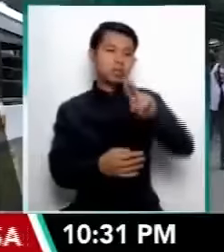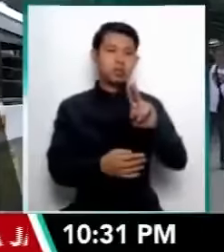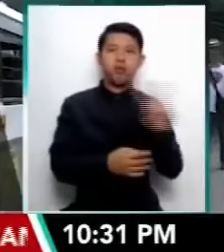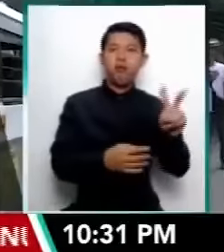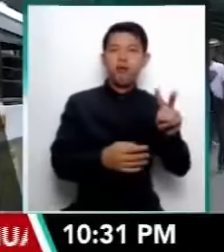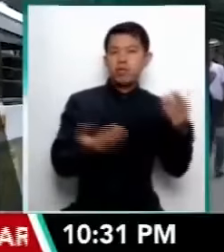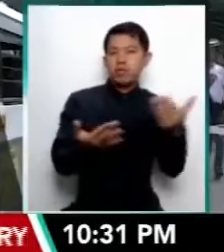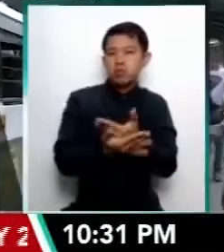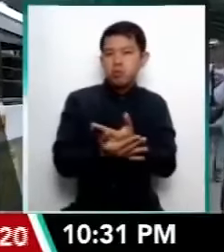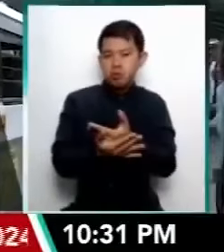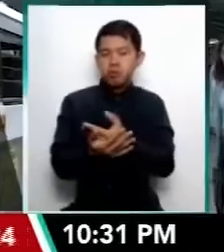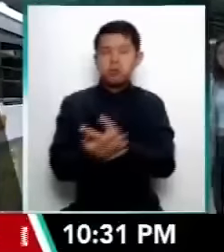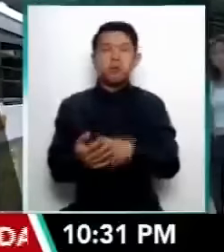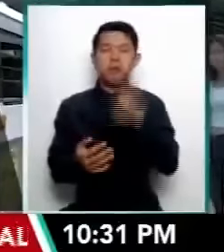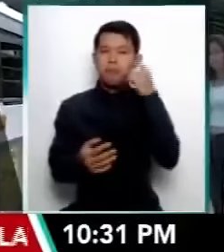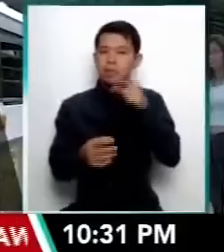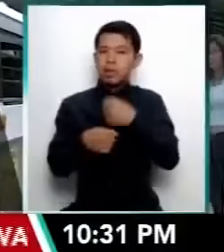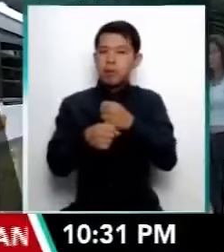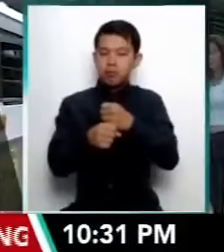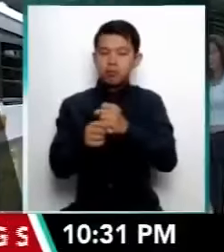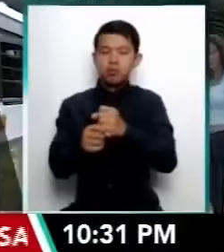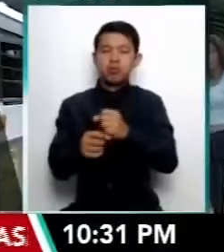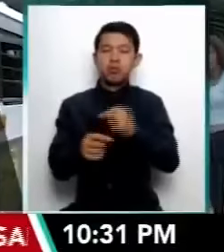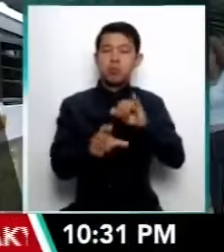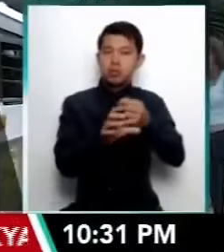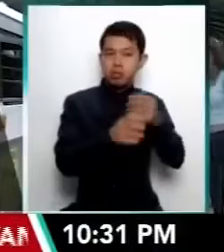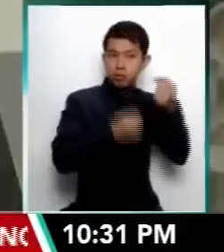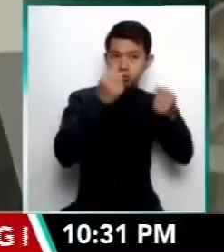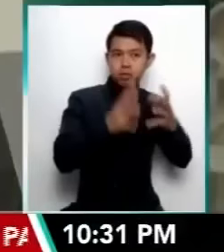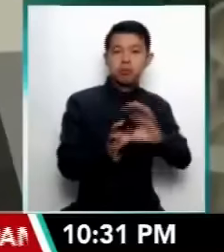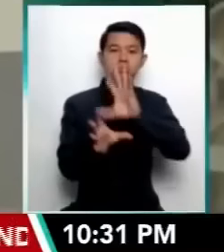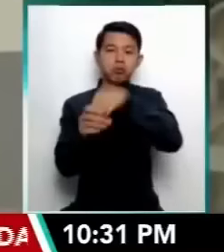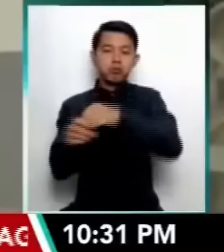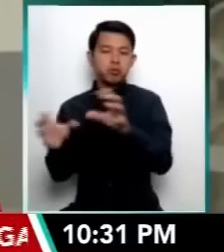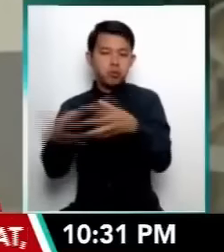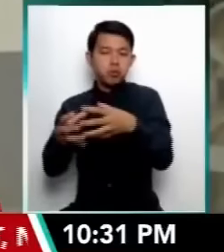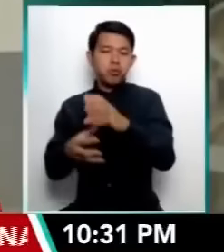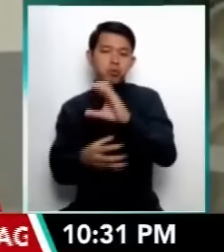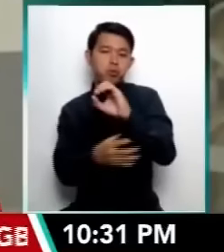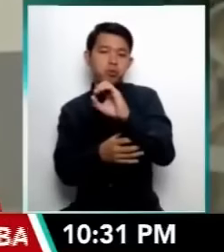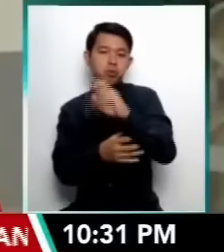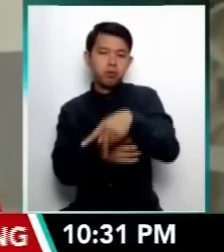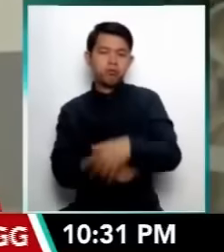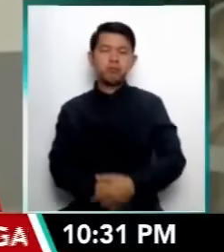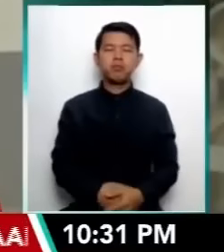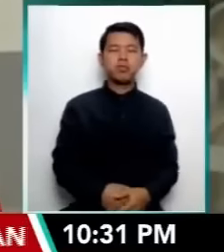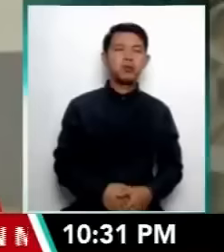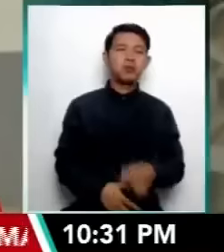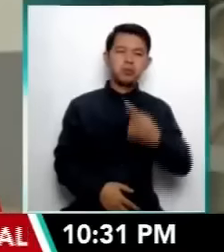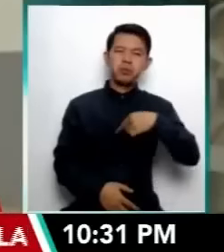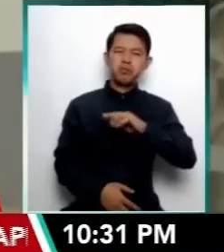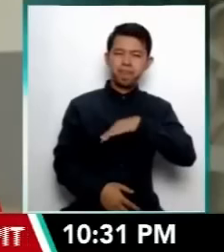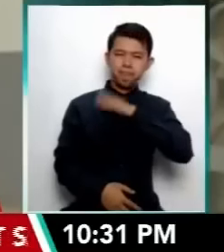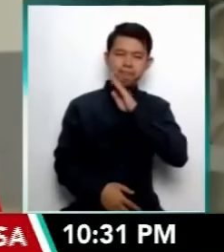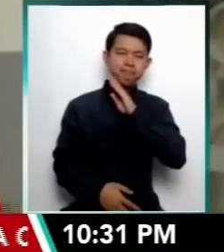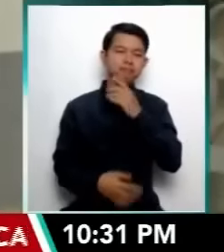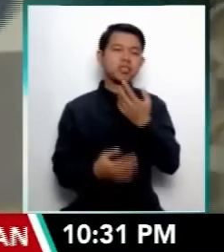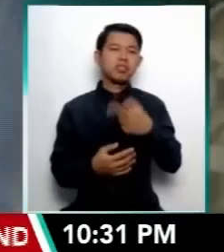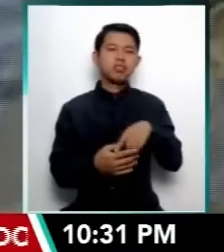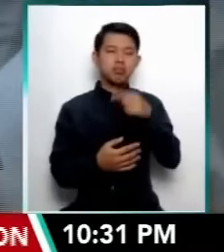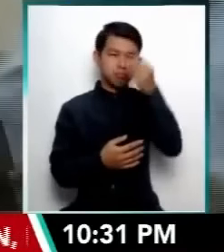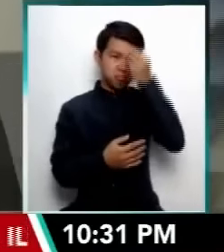para bumuo ng kooperatiba ang mga jeepney operator. Nadismaya tayo. Sinabi niya rito sa isang malaking transport summit sa Marikina na